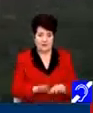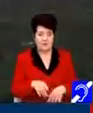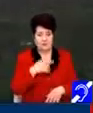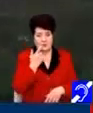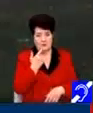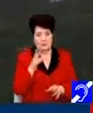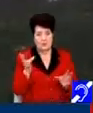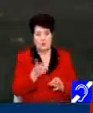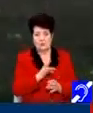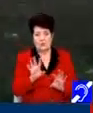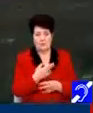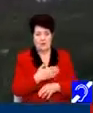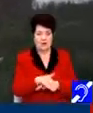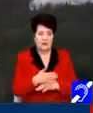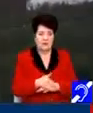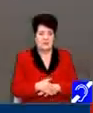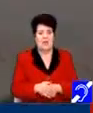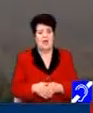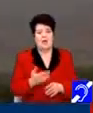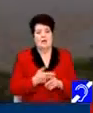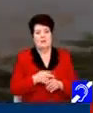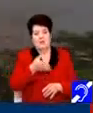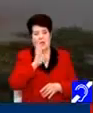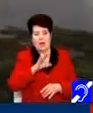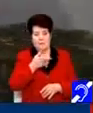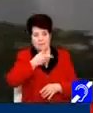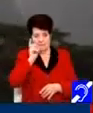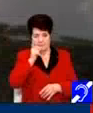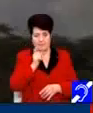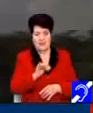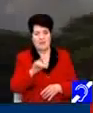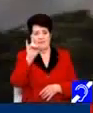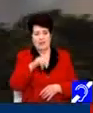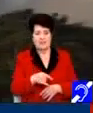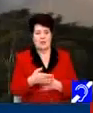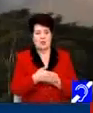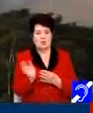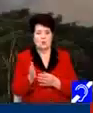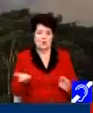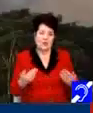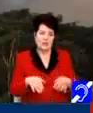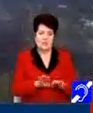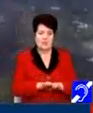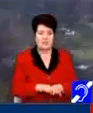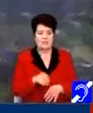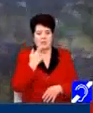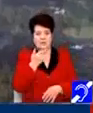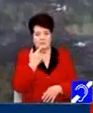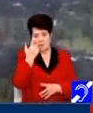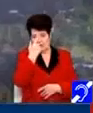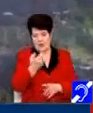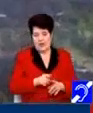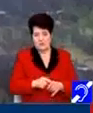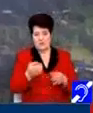evite activitățile în aer liber, să consume cantități mari de lichide și să țină ferestrele și ușile închise. Geologii avertizează că în aceste